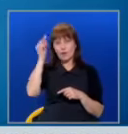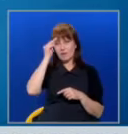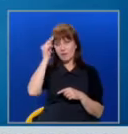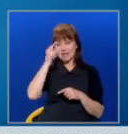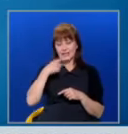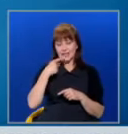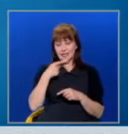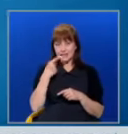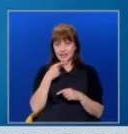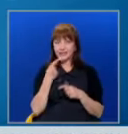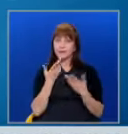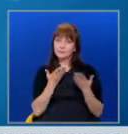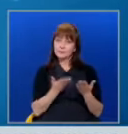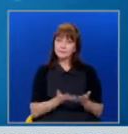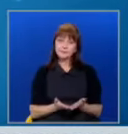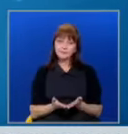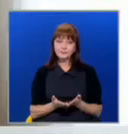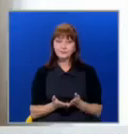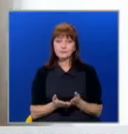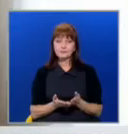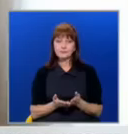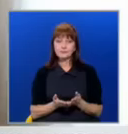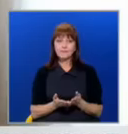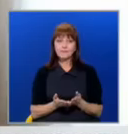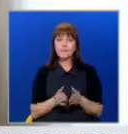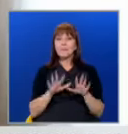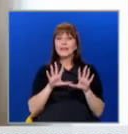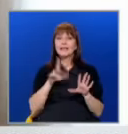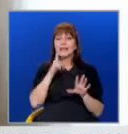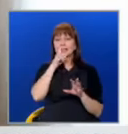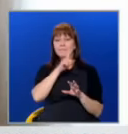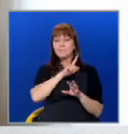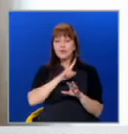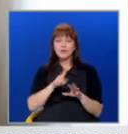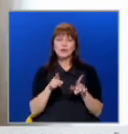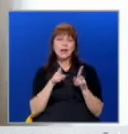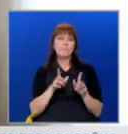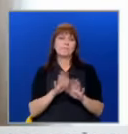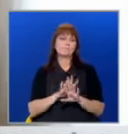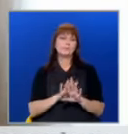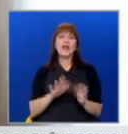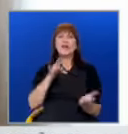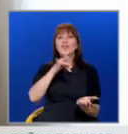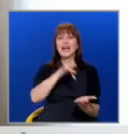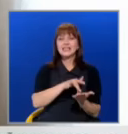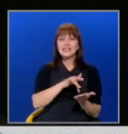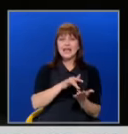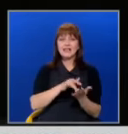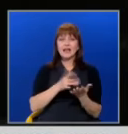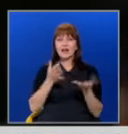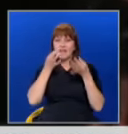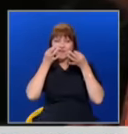уроци, получава и своите от живота. 10 минути тя беше наистина в центъра